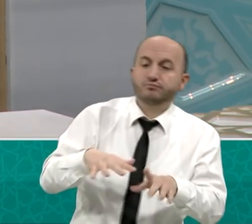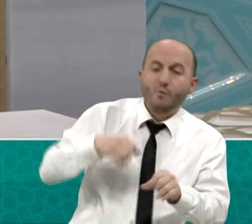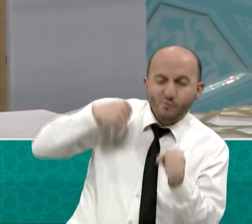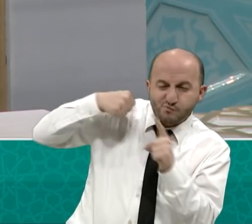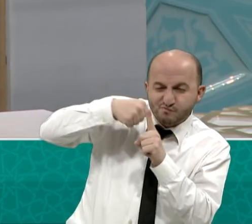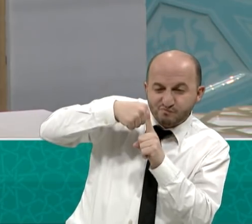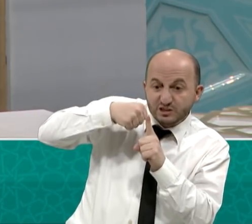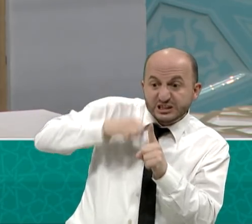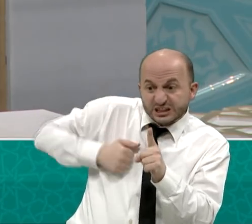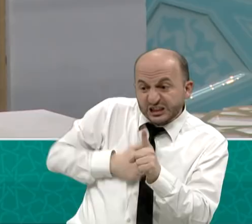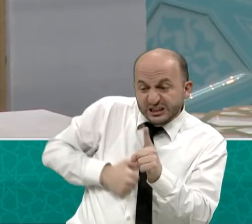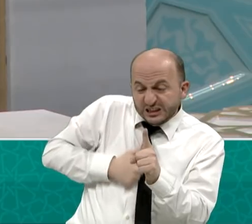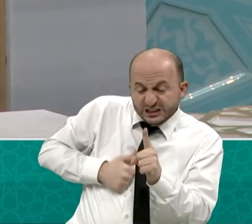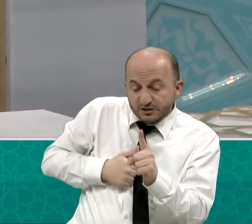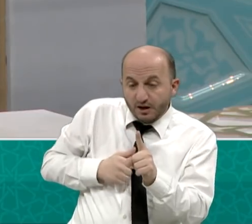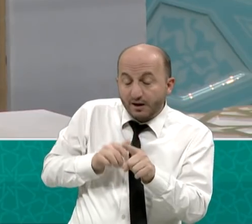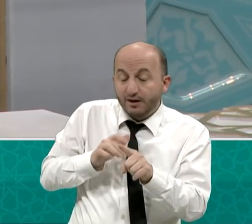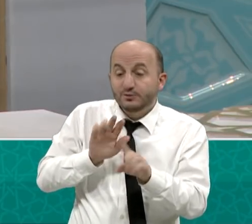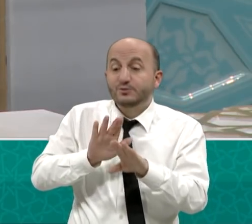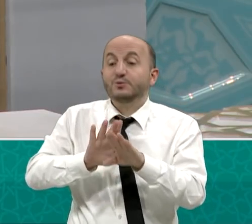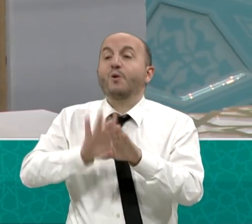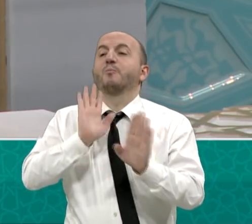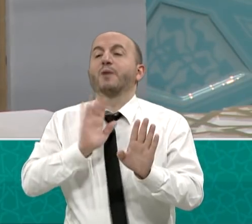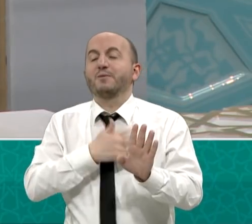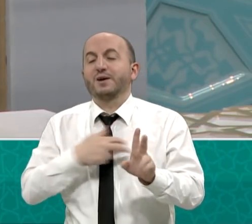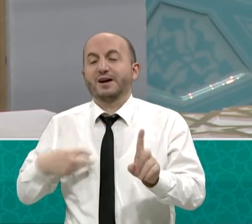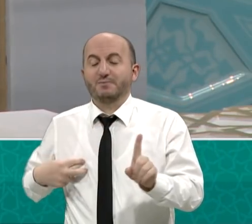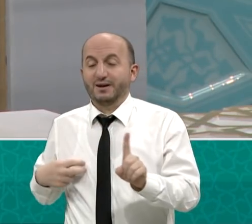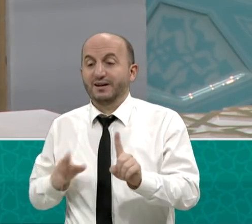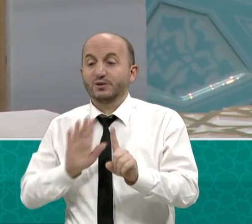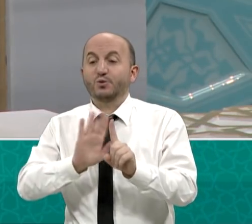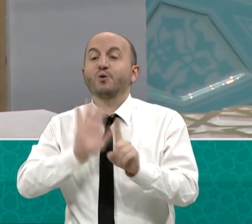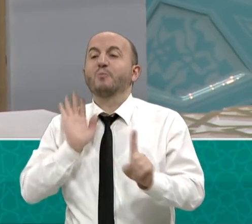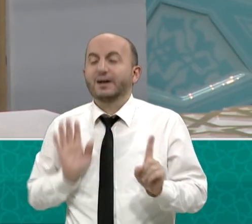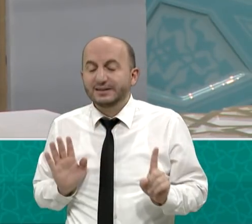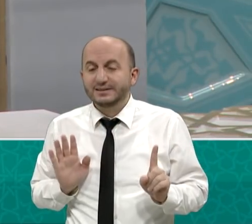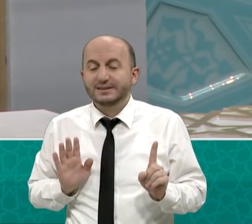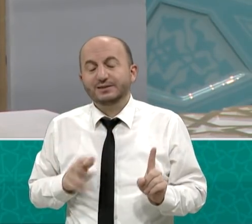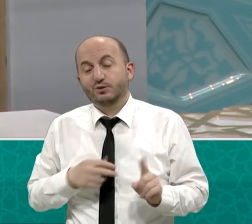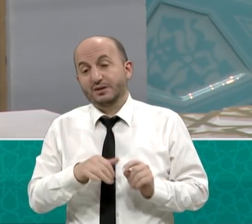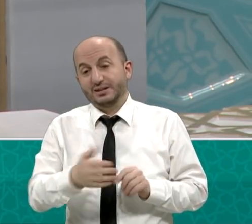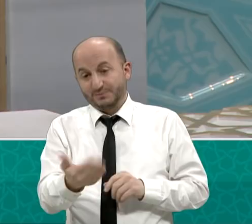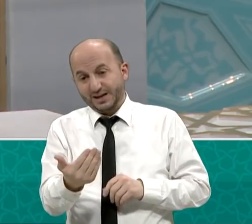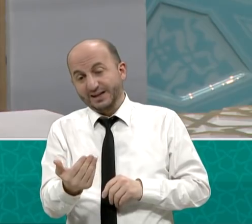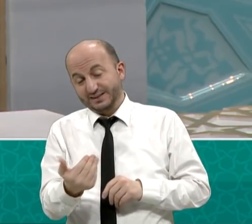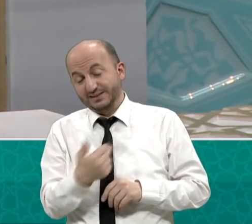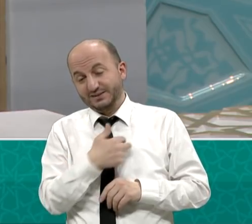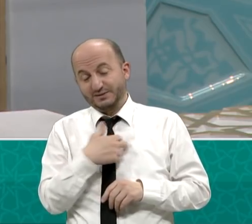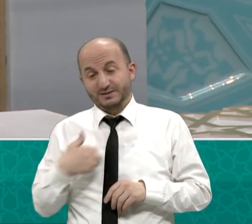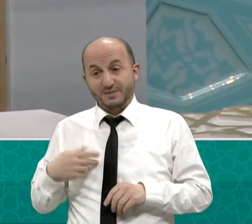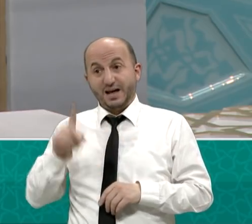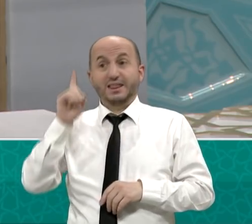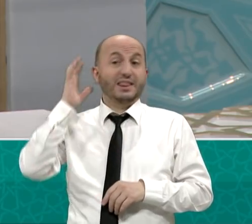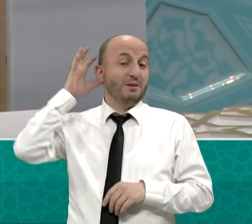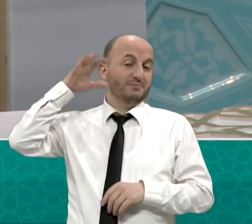dövecekler, kızacaklar. Dokunmayın, işini bitirsin diyor Efendimiz Aleyhisselam. Sonra adamı yanına çağırıyor. Allah'ın